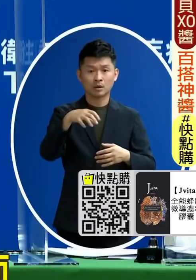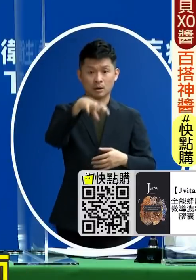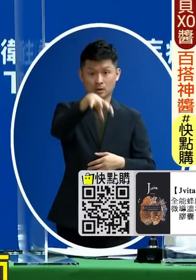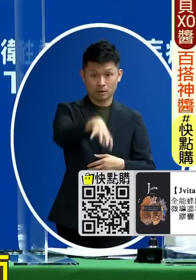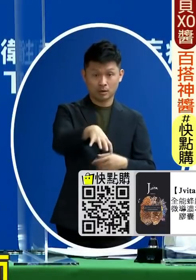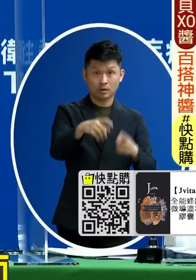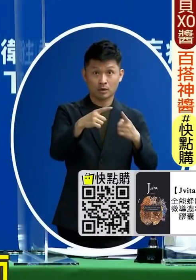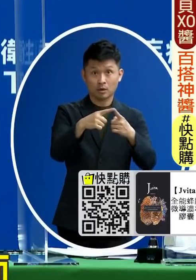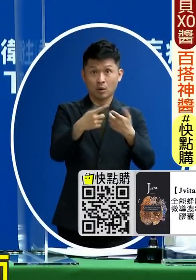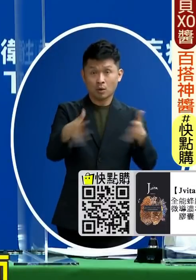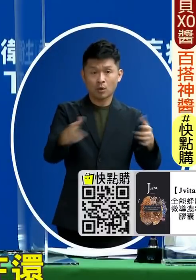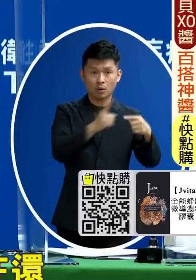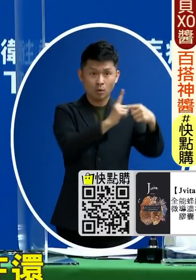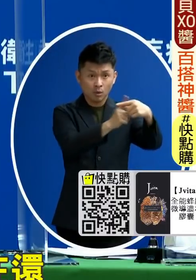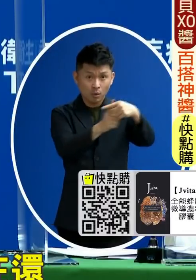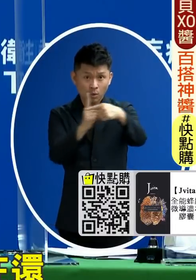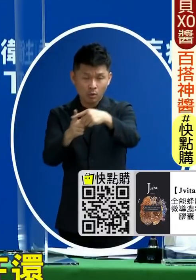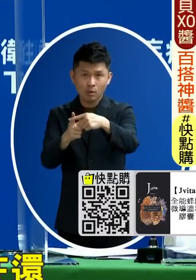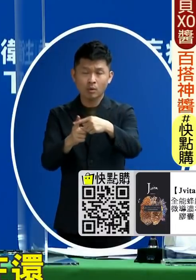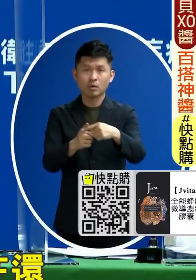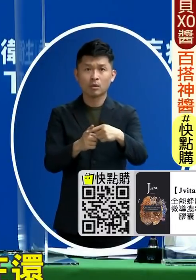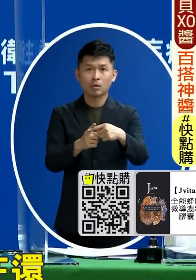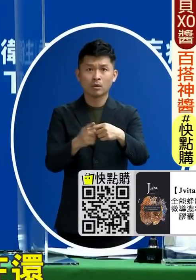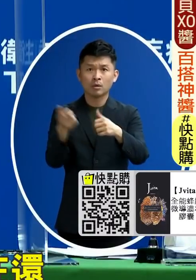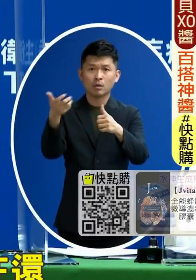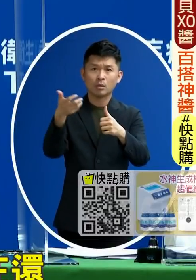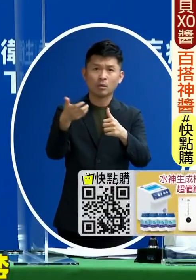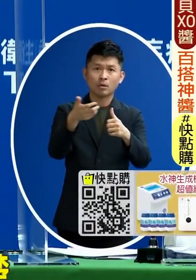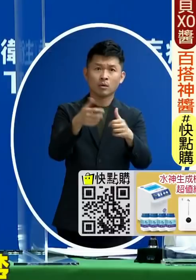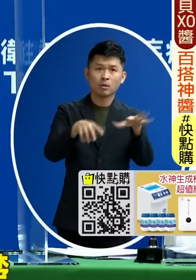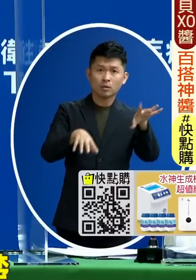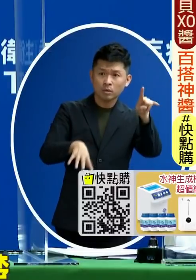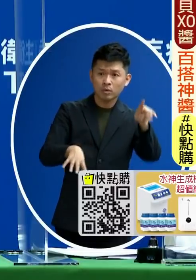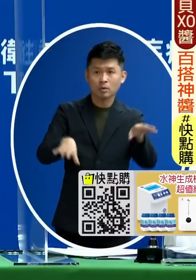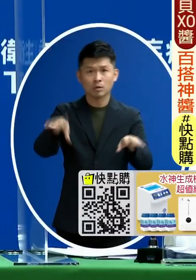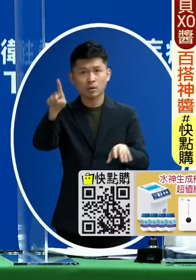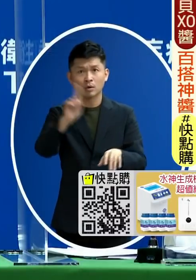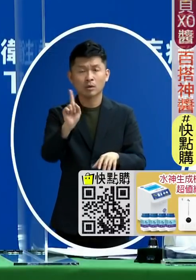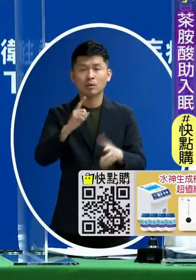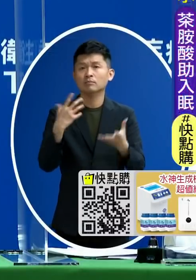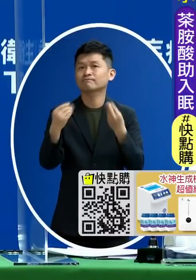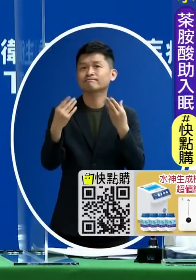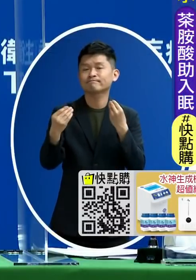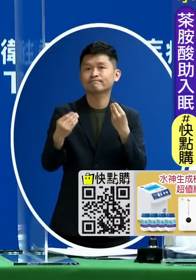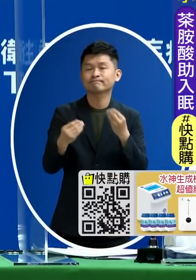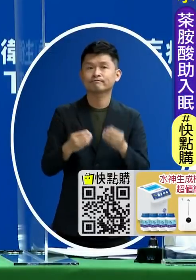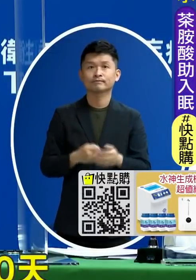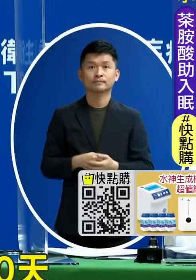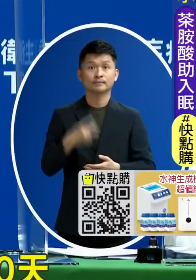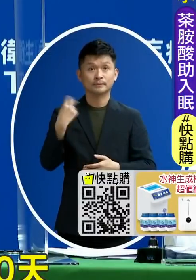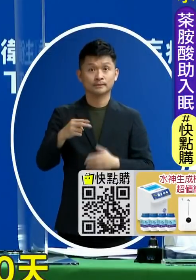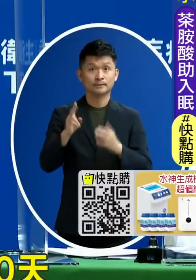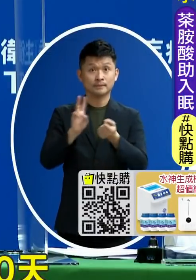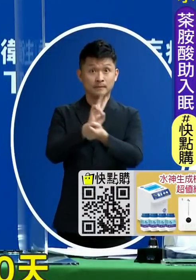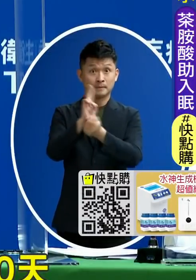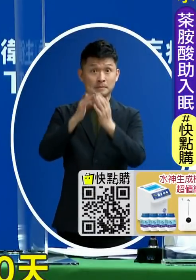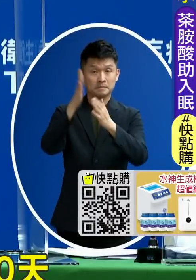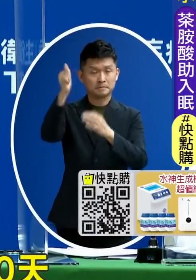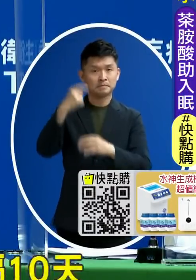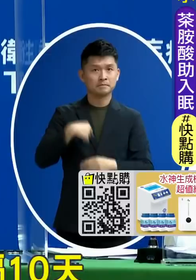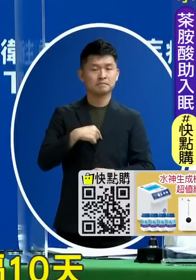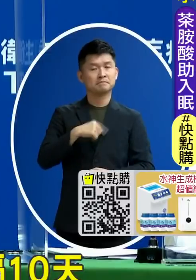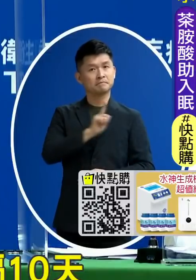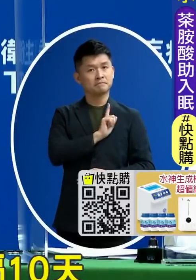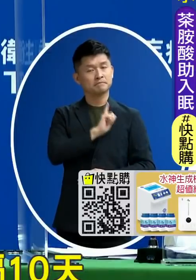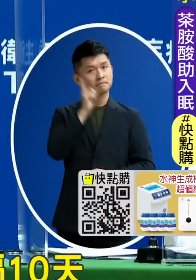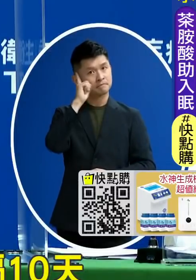里面，那先后的顺序到现在还没有办法分清楚，所以我们才会，他也要求要居隔十天，那我们也